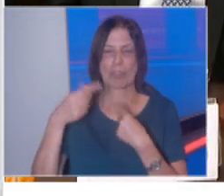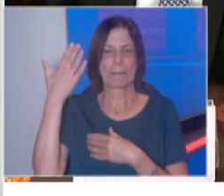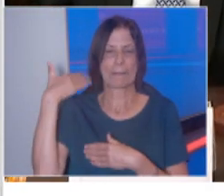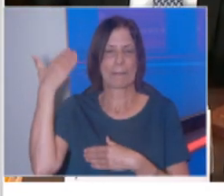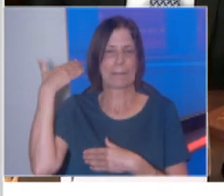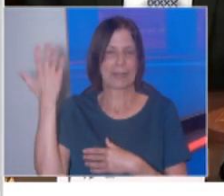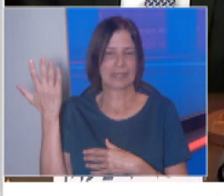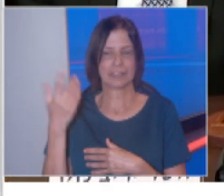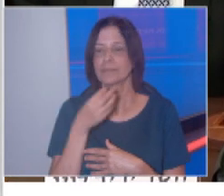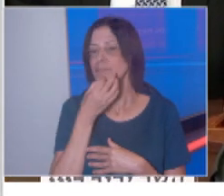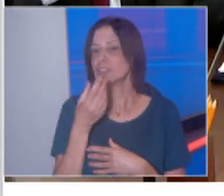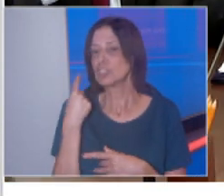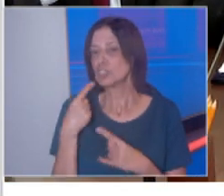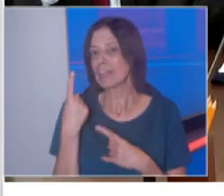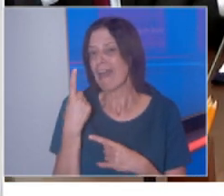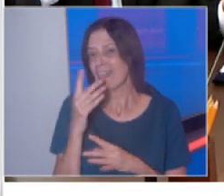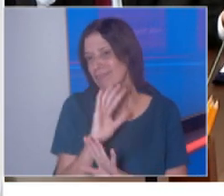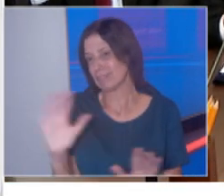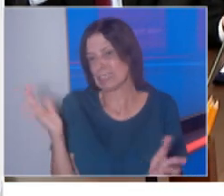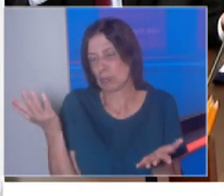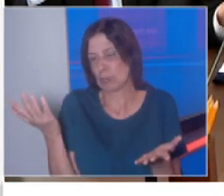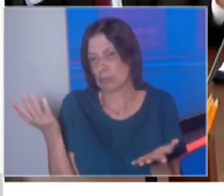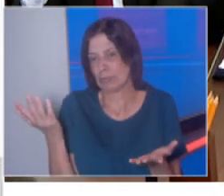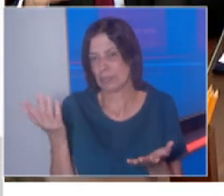אבל משנה אחת בקושי, די, נו.